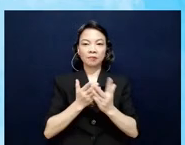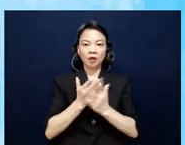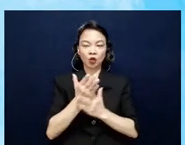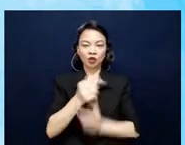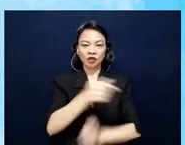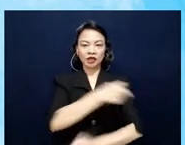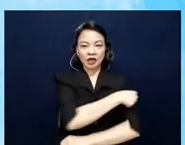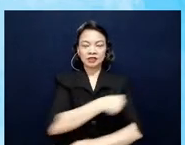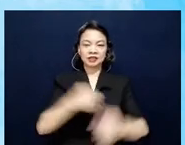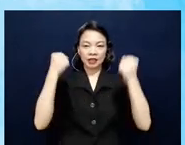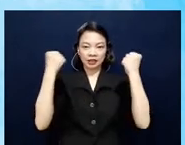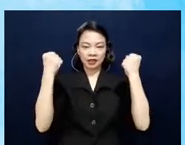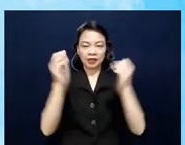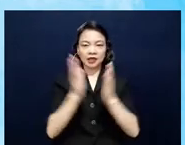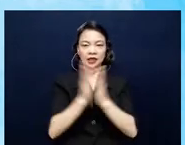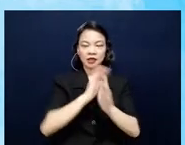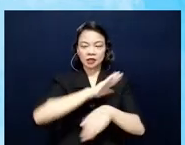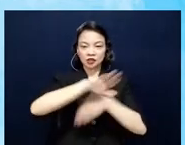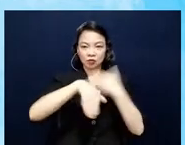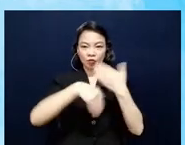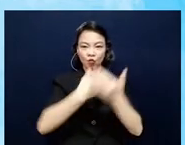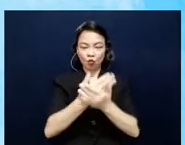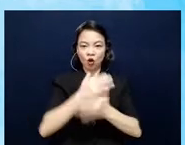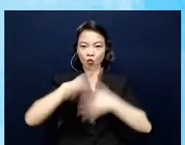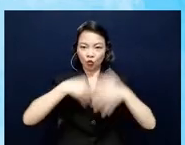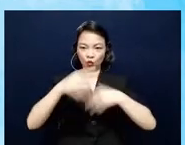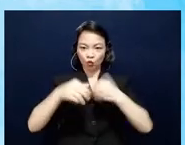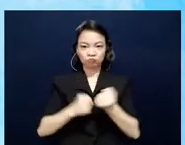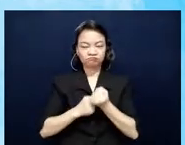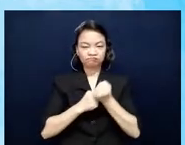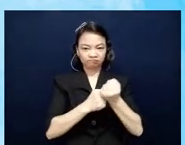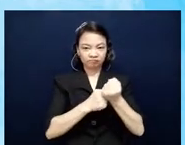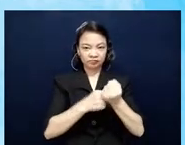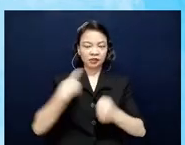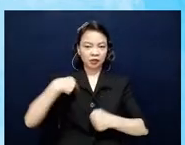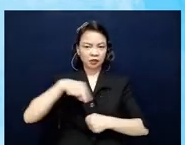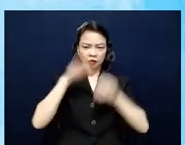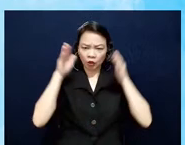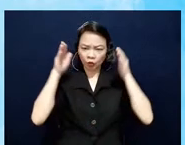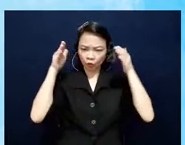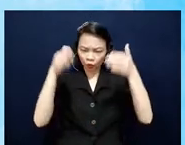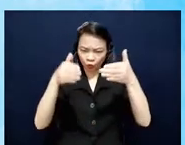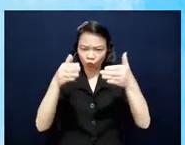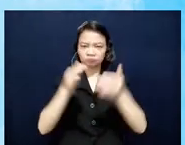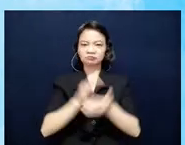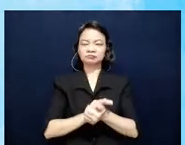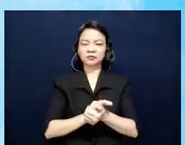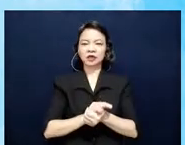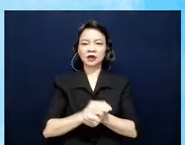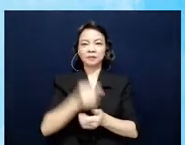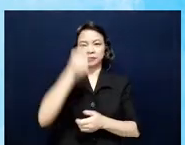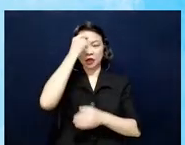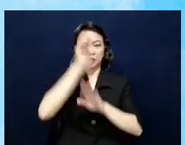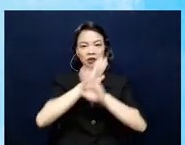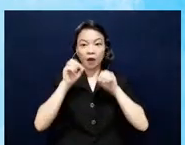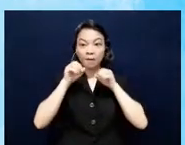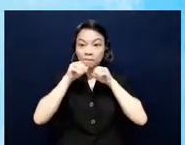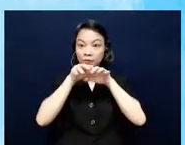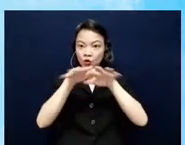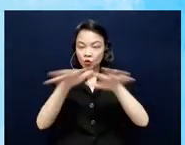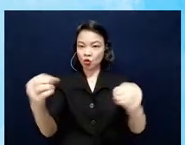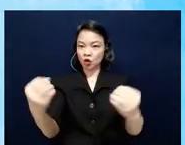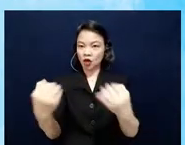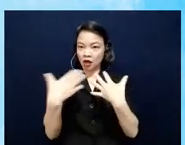dan semua stakeholder lain yang sama-sama kita concern dengan penyakit tidak menular yang ada di DKI